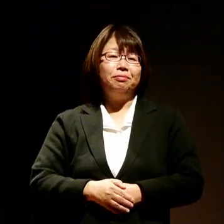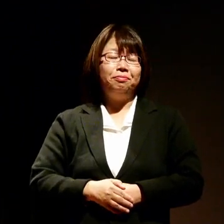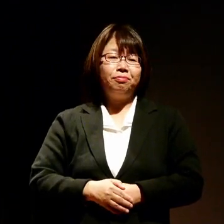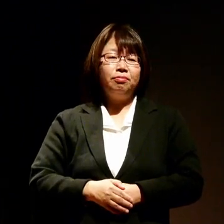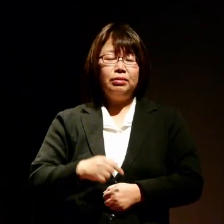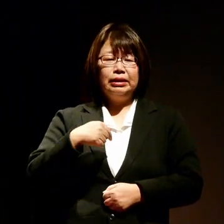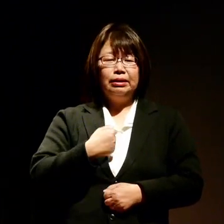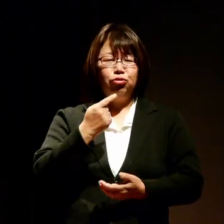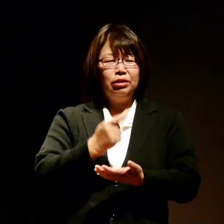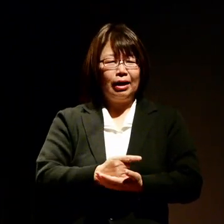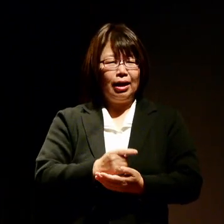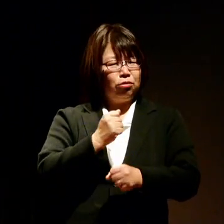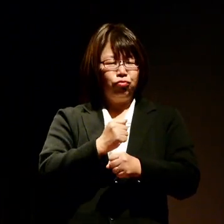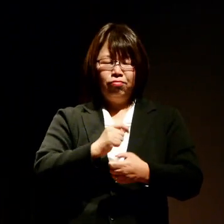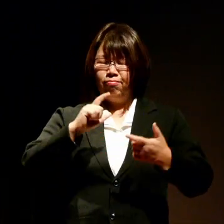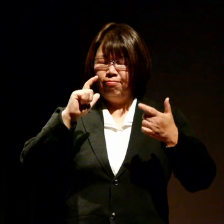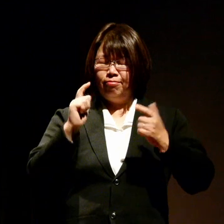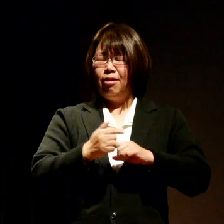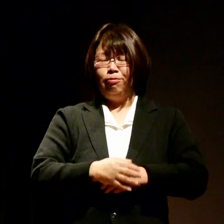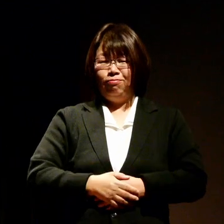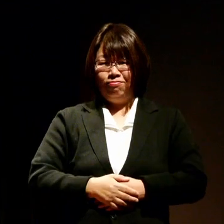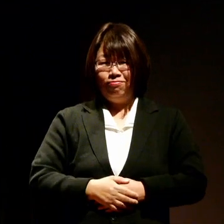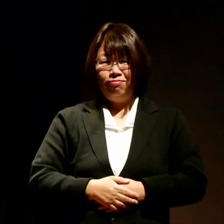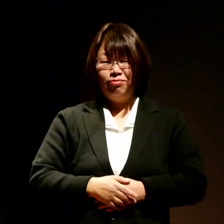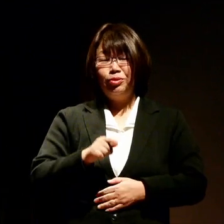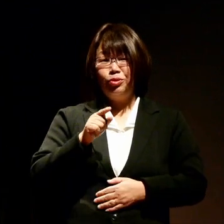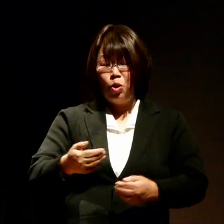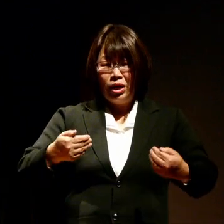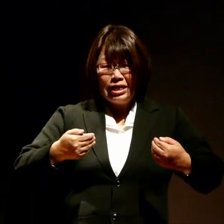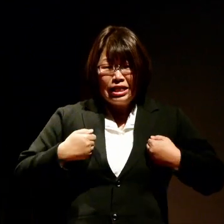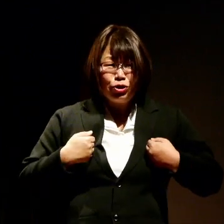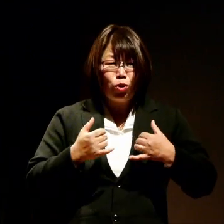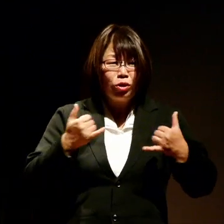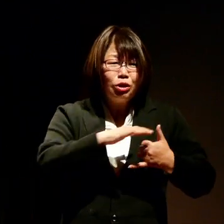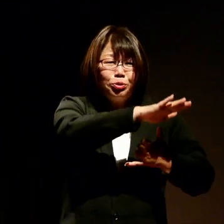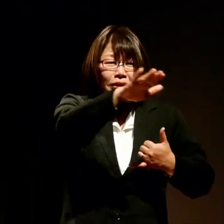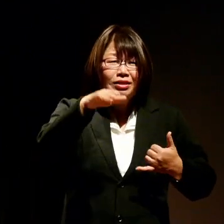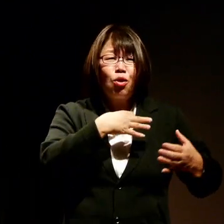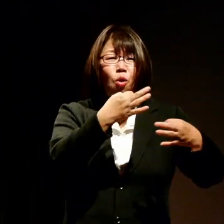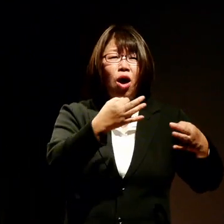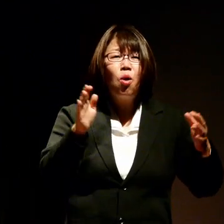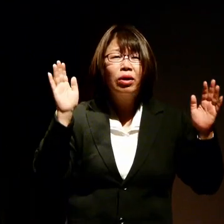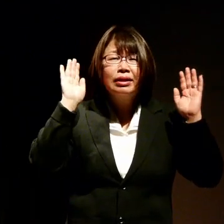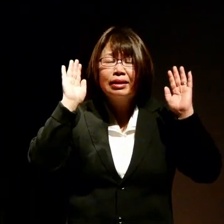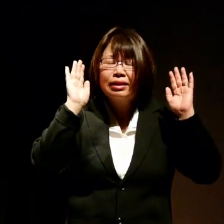自分だけが作るんじゃない、それを必要としている方たちの声を聞きながら、